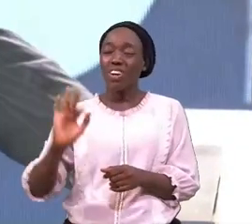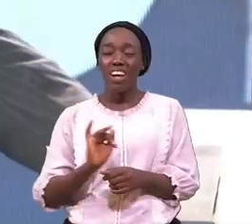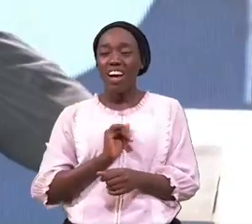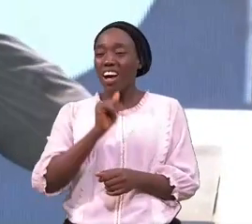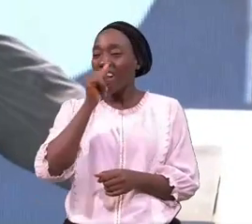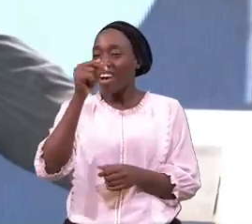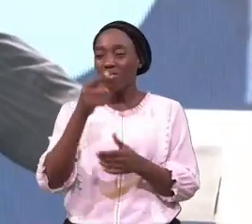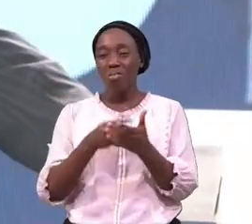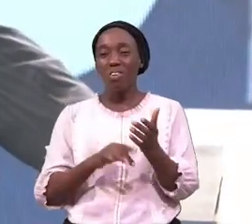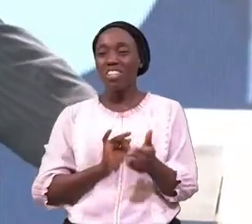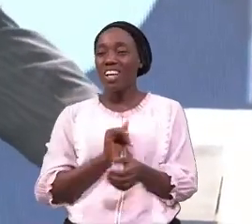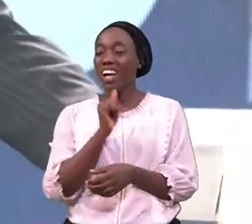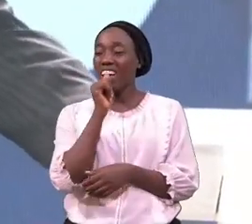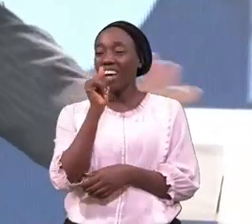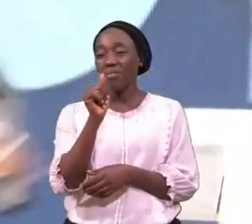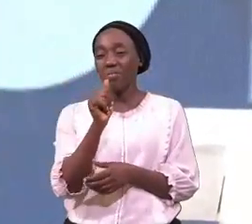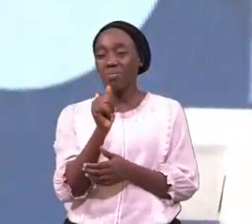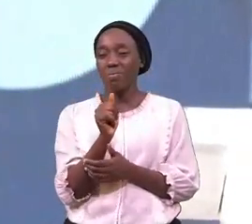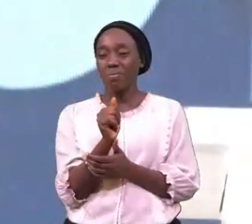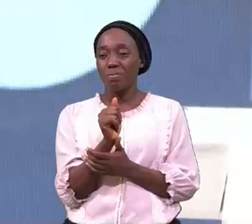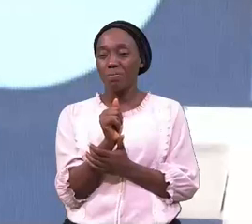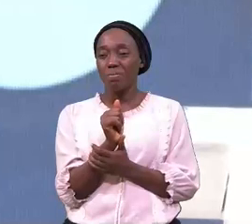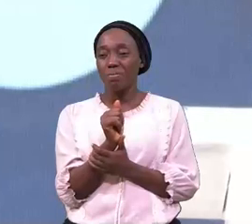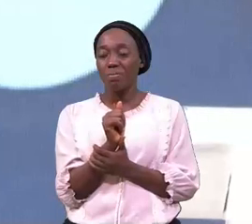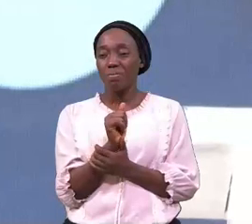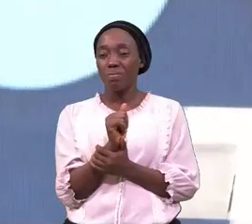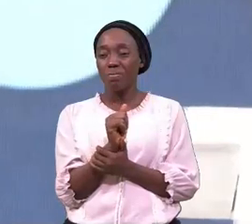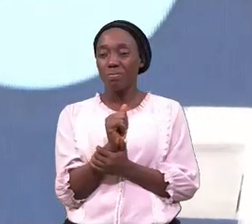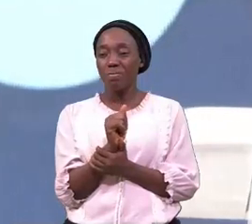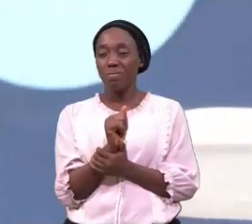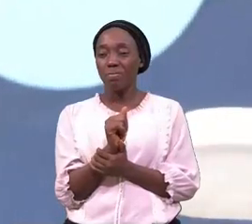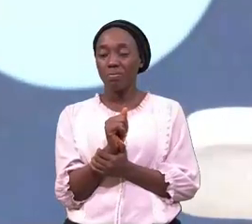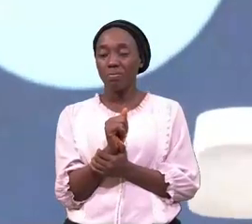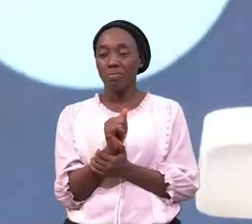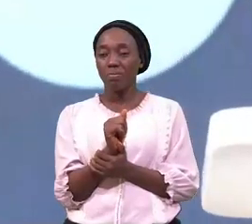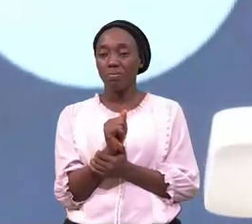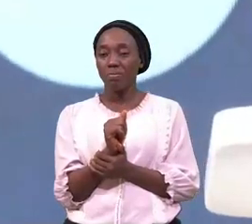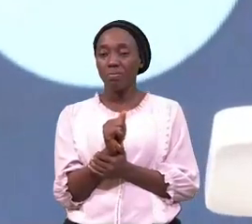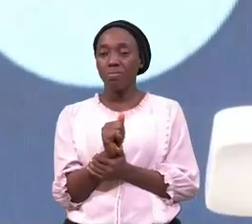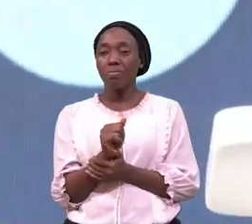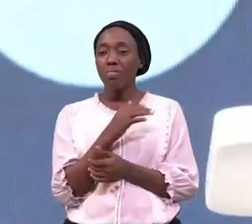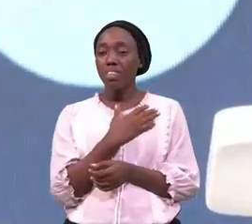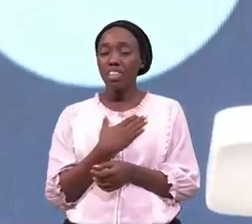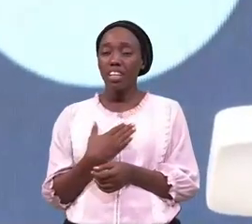et vos pensées, tout est pur. C'est en ce moment, vous pouvez dire que je suis ce que je suis par la grâce de Dieu.